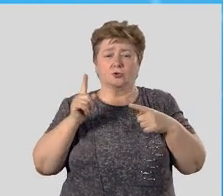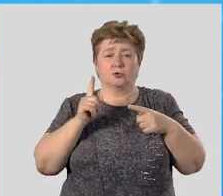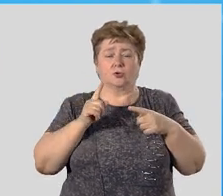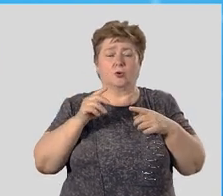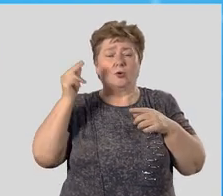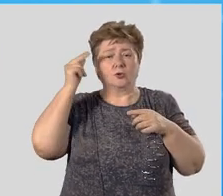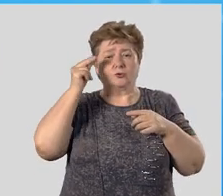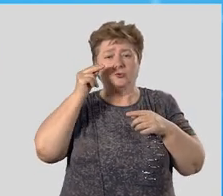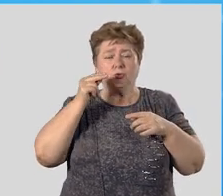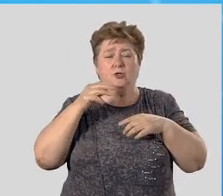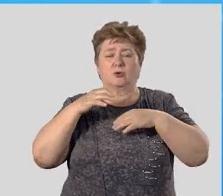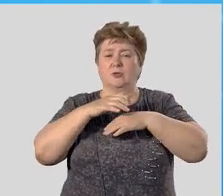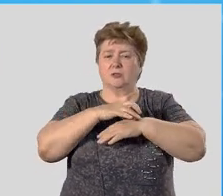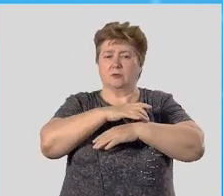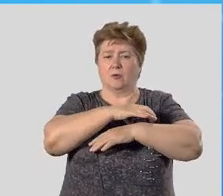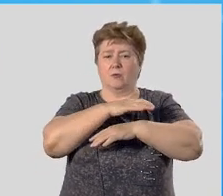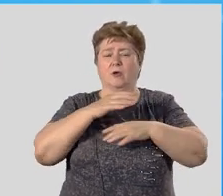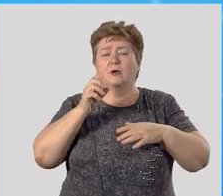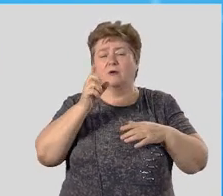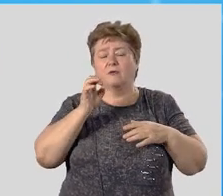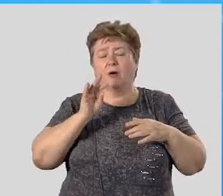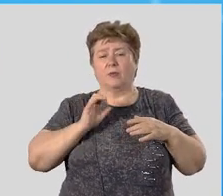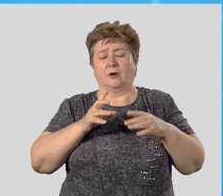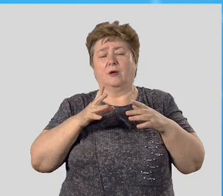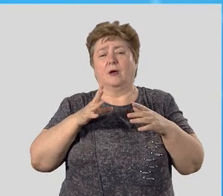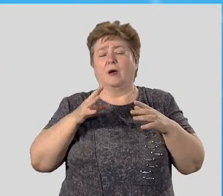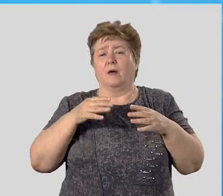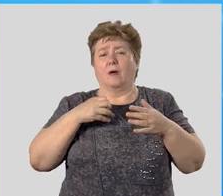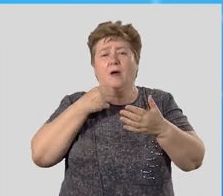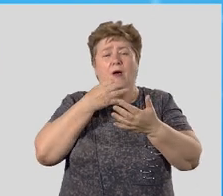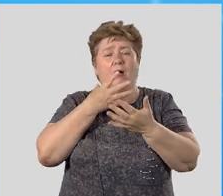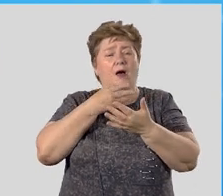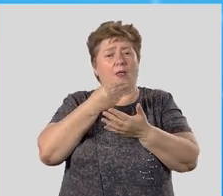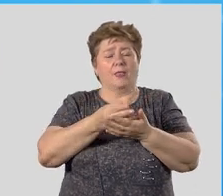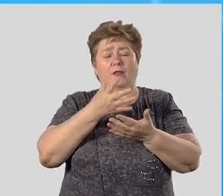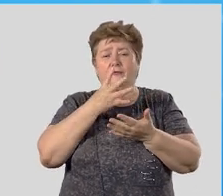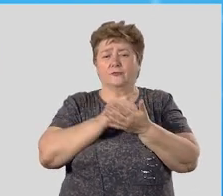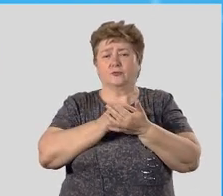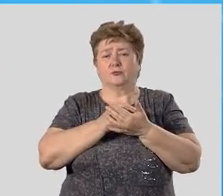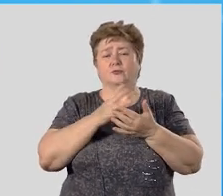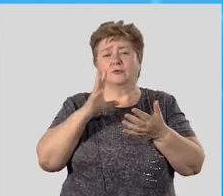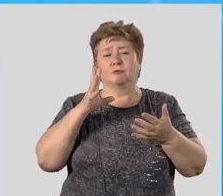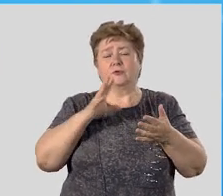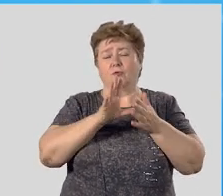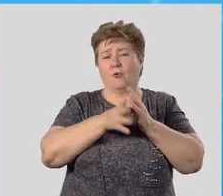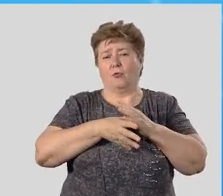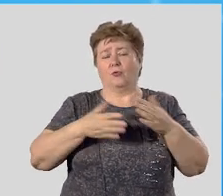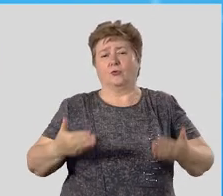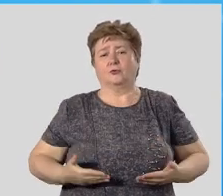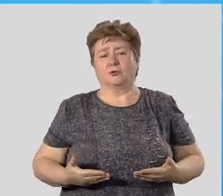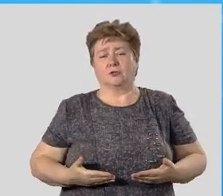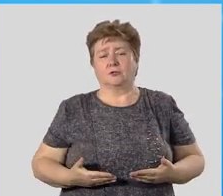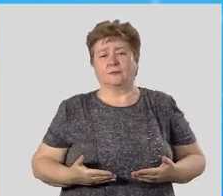что изучению насекомых Фабр посвятил всю свою долгую